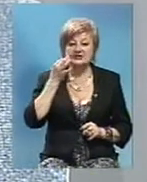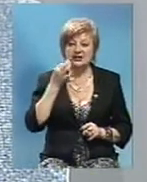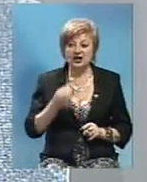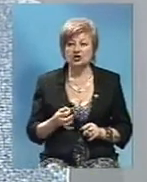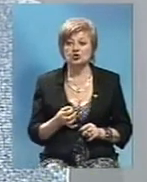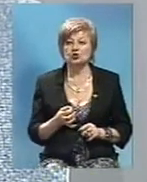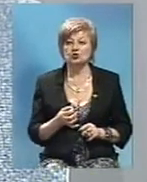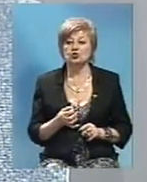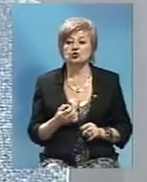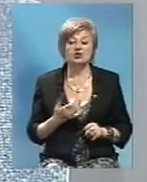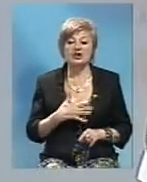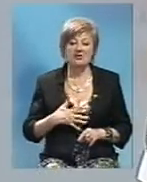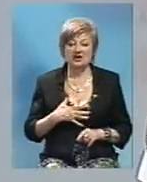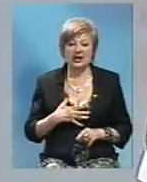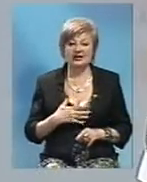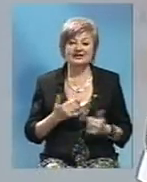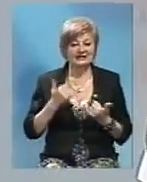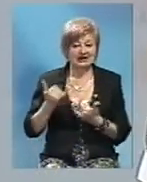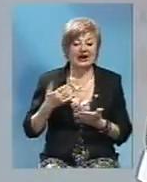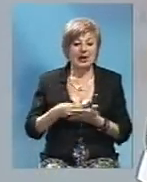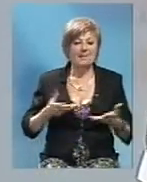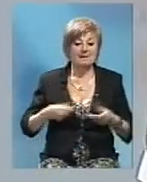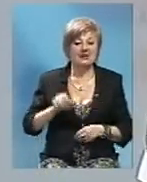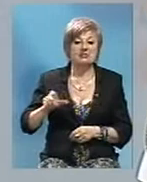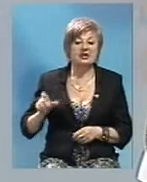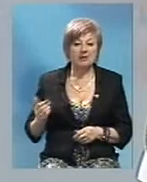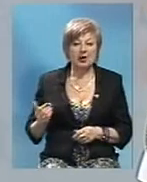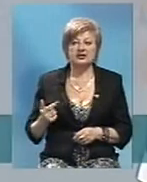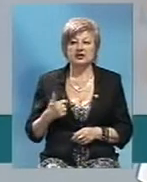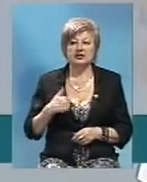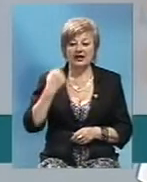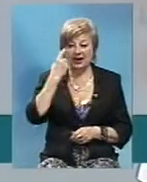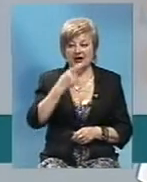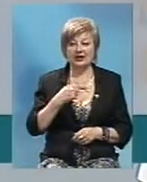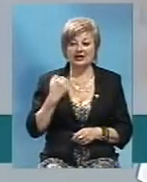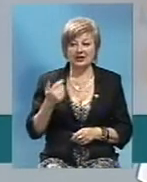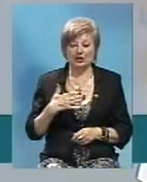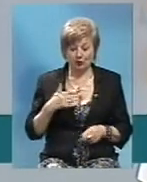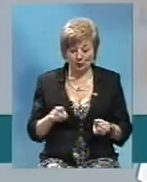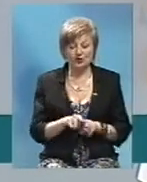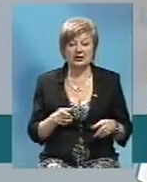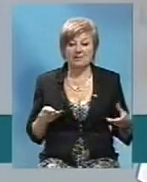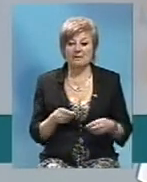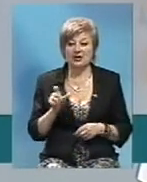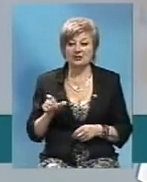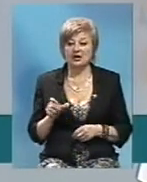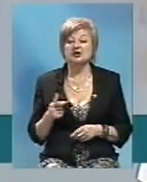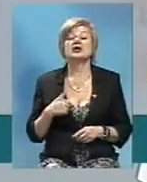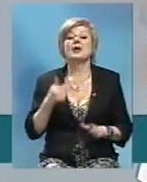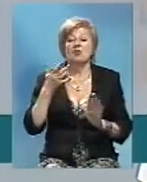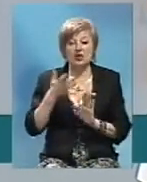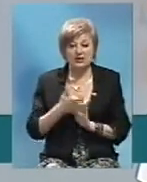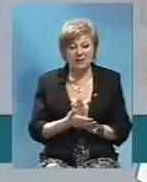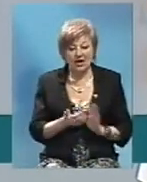озвучу как бы не очень приятные вещи именно для предпринимателей. Почему? Потому что я к ним лично, как сам предприниматель, отношусь более чем с пониманием